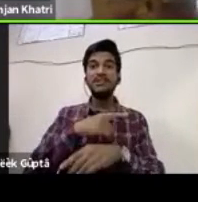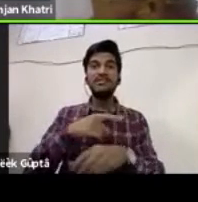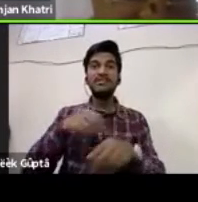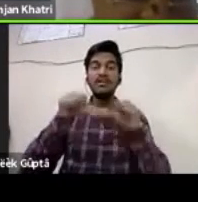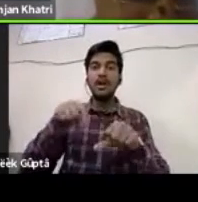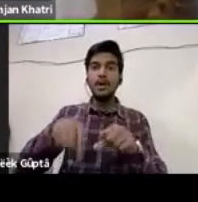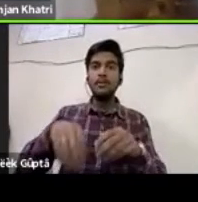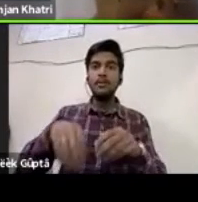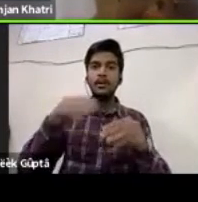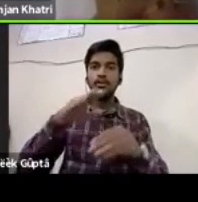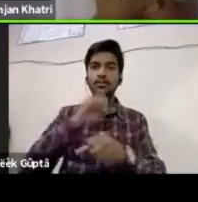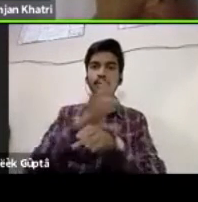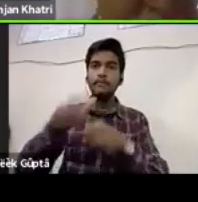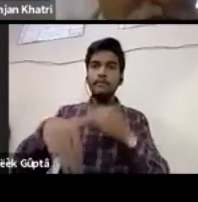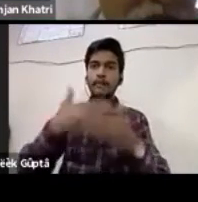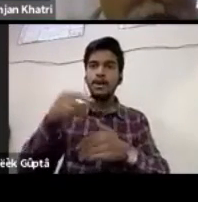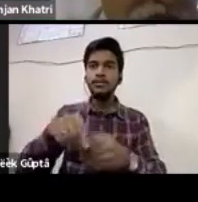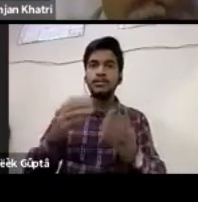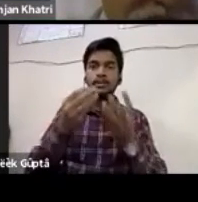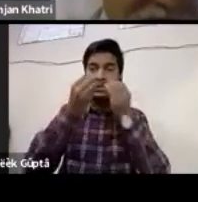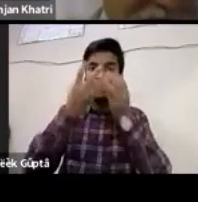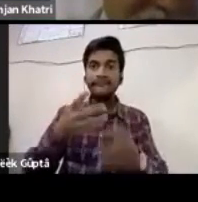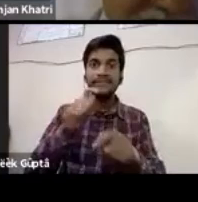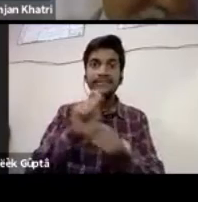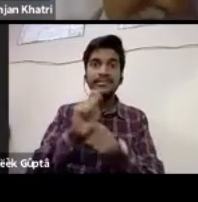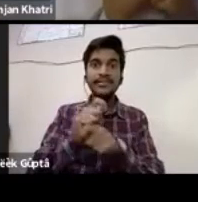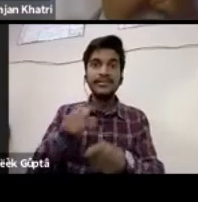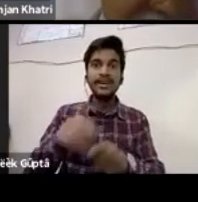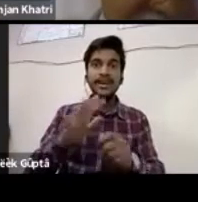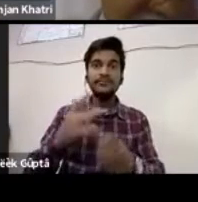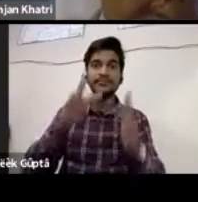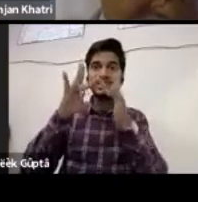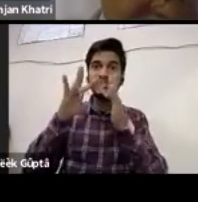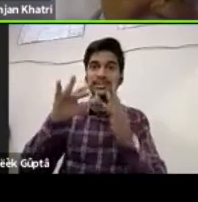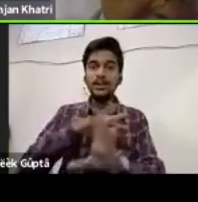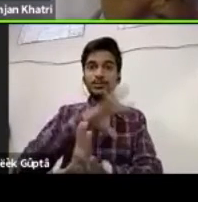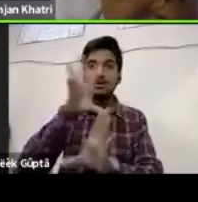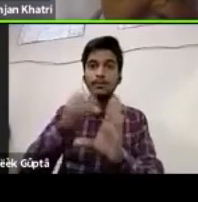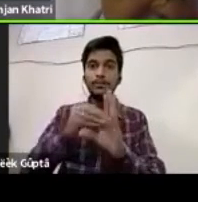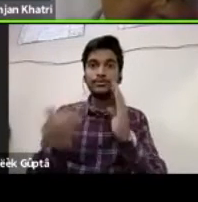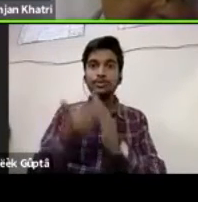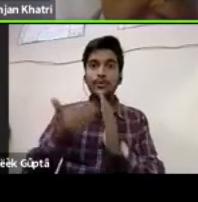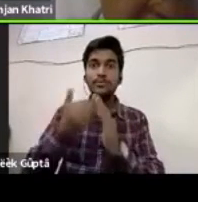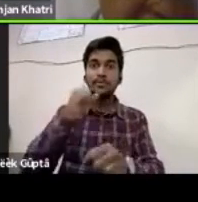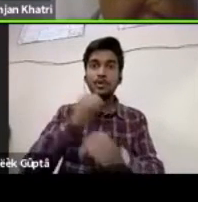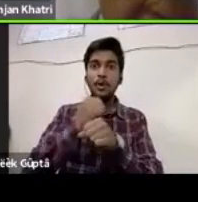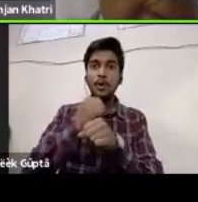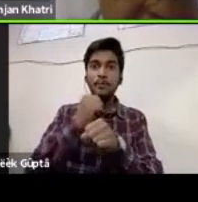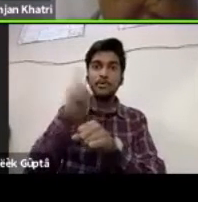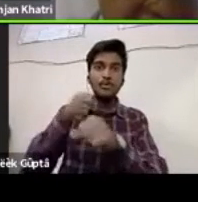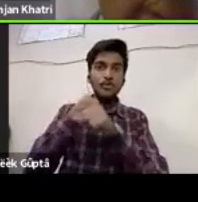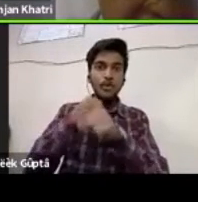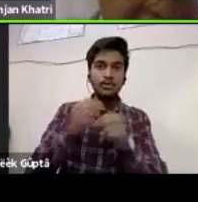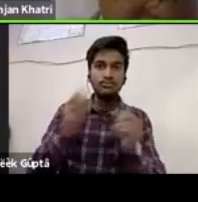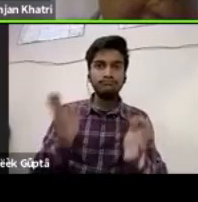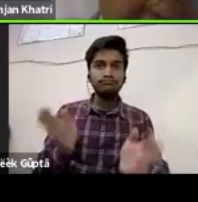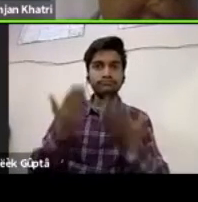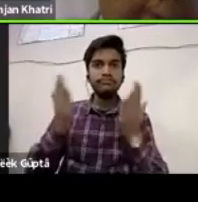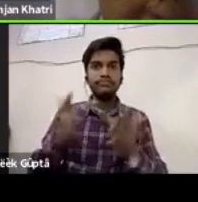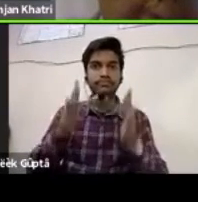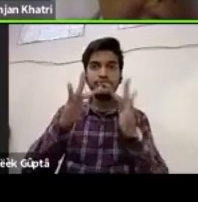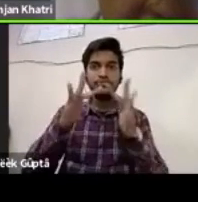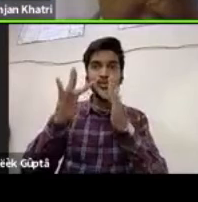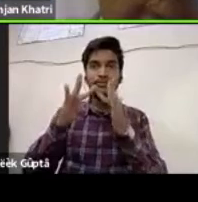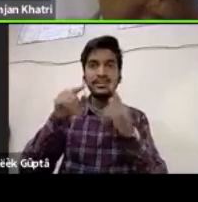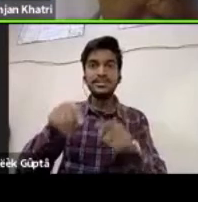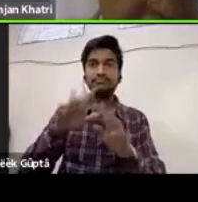सीख लिया हूँ, ठीक है जी? हाँ जी। और क्योंकि अभी डिजिटलाइजेशन में इतना जोर है गवर्नमेंट ऑफ इंडिया का, मेरा अनुमान है